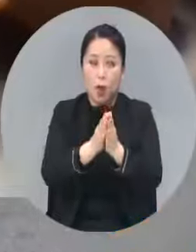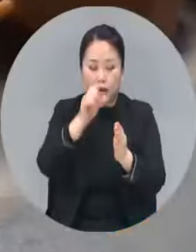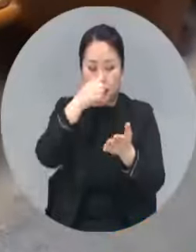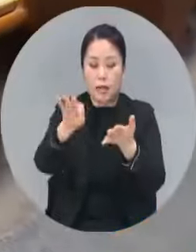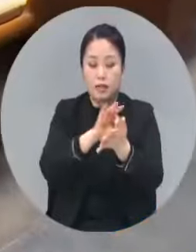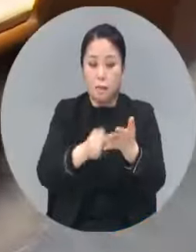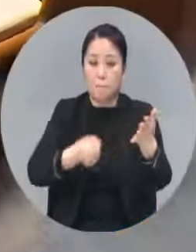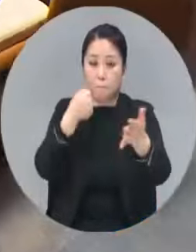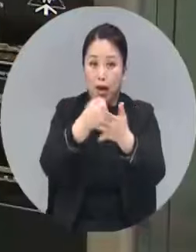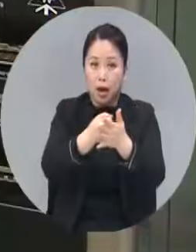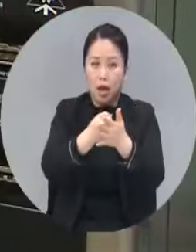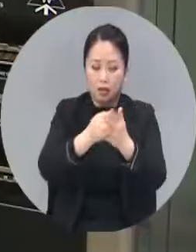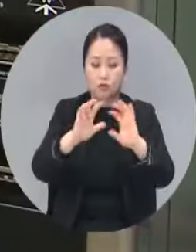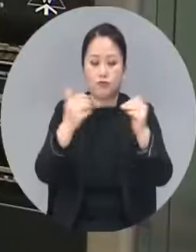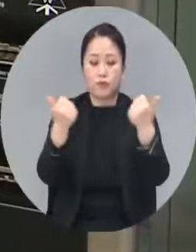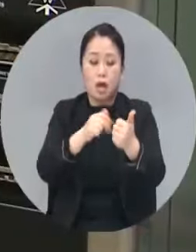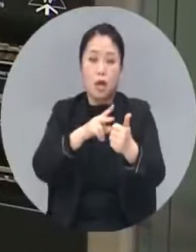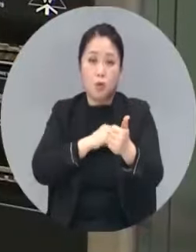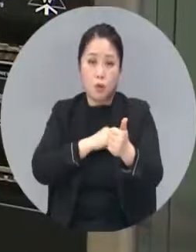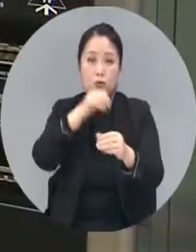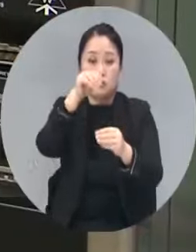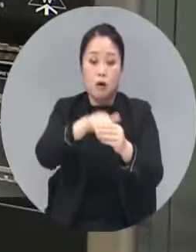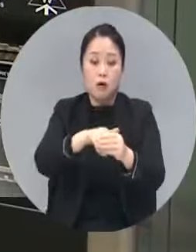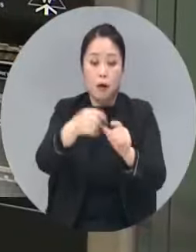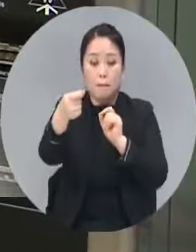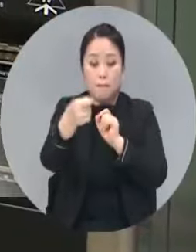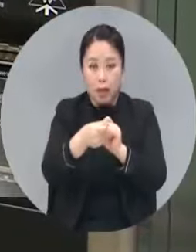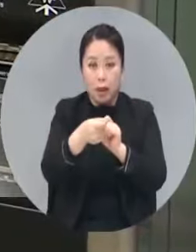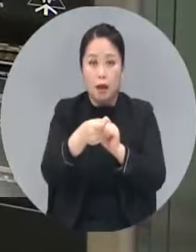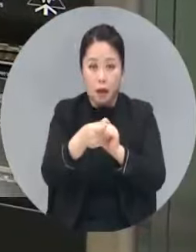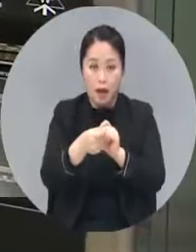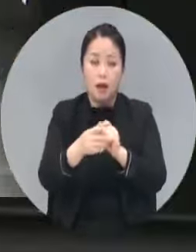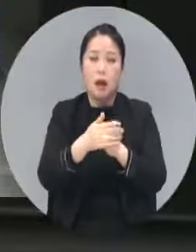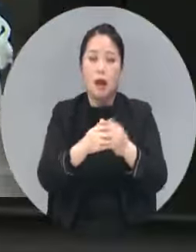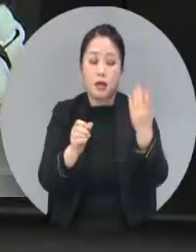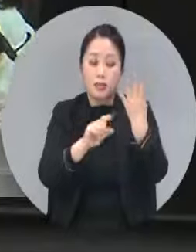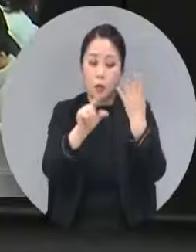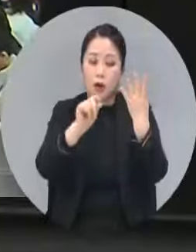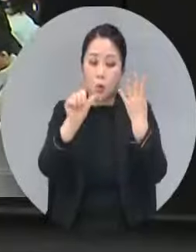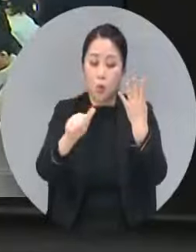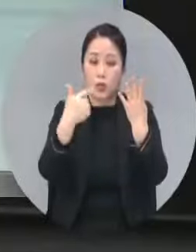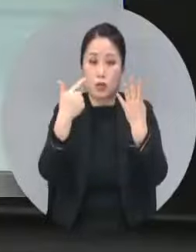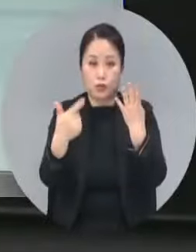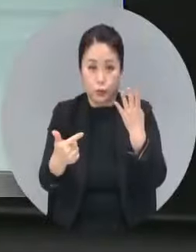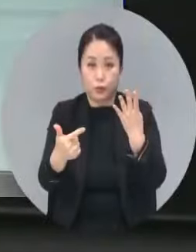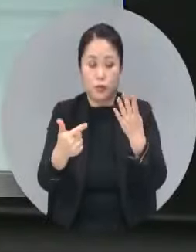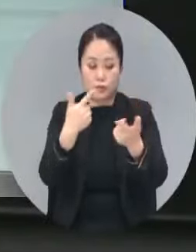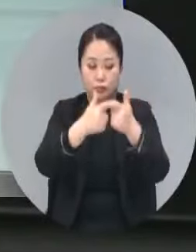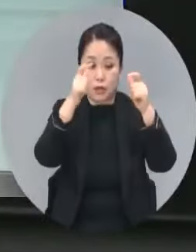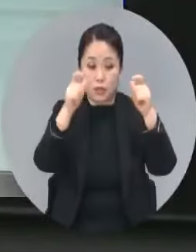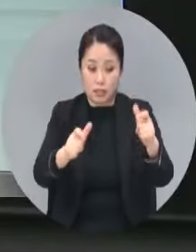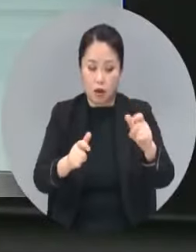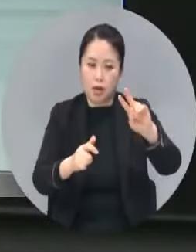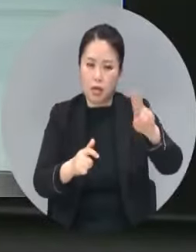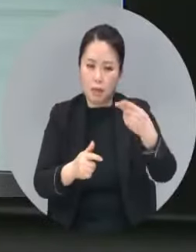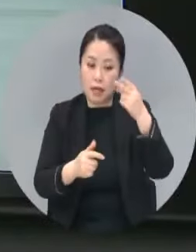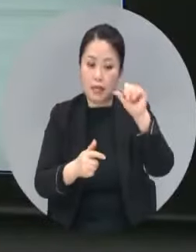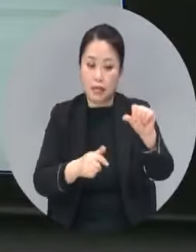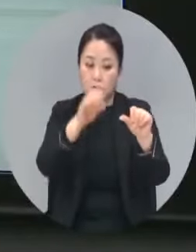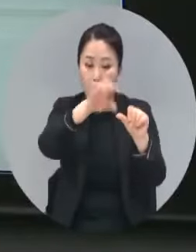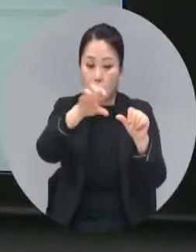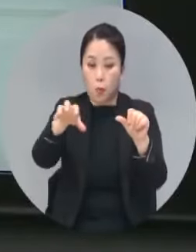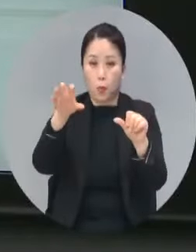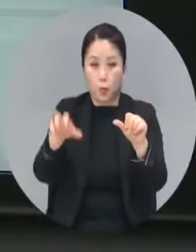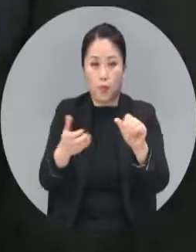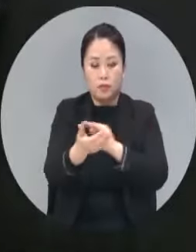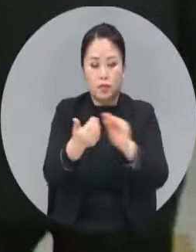선거일이 임박했습니다. 본 투표일 전 오는 5일과 6일 부산 지역에서는 205곳에서 사전투표가